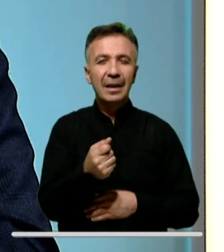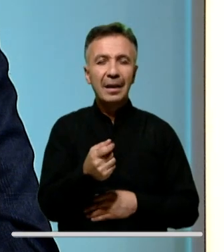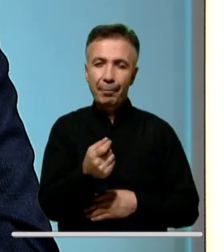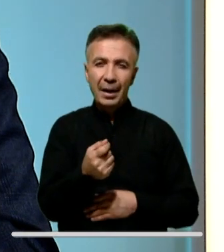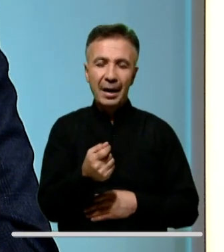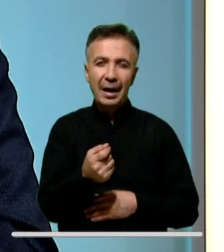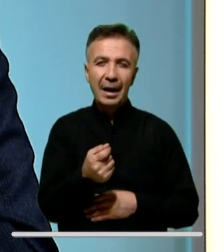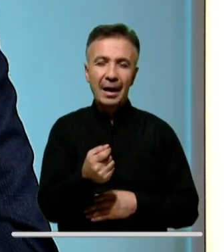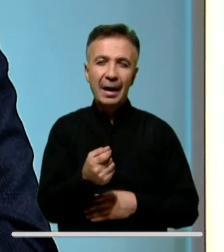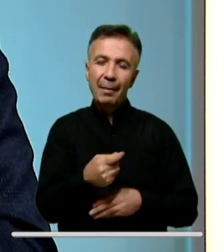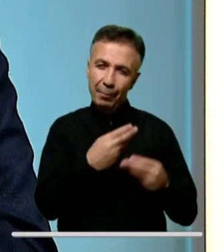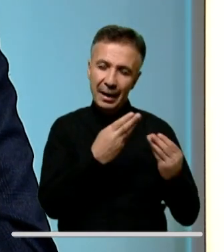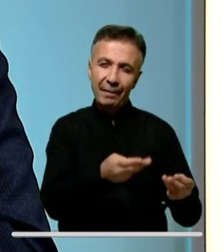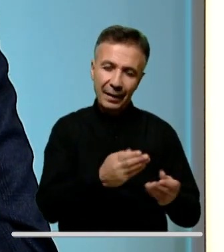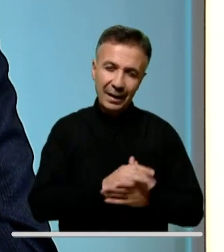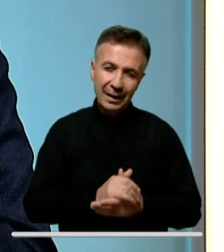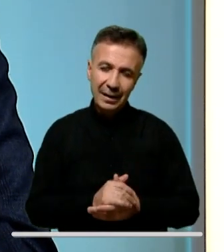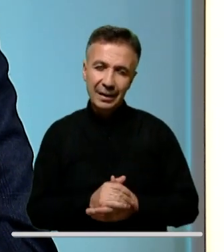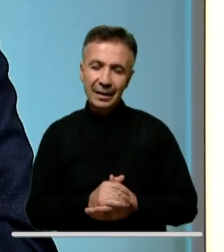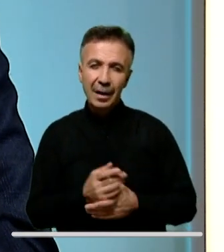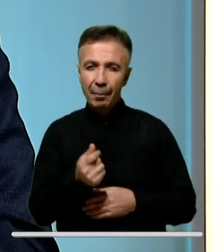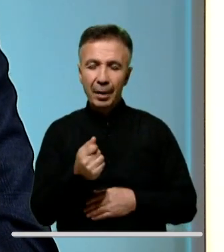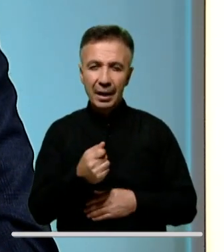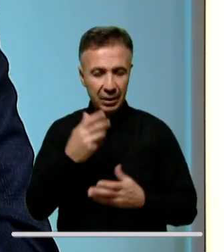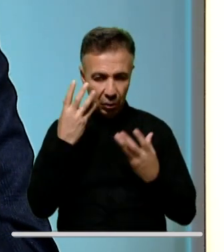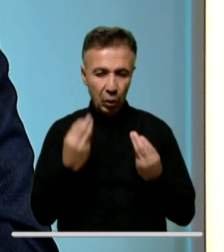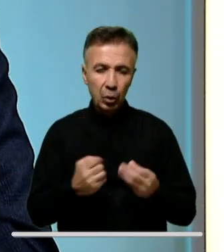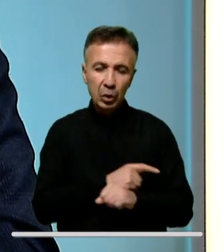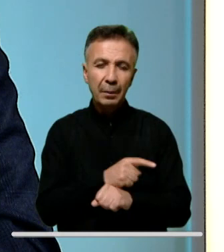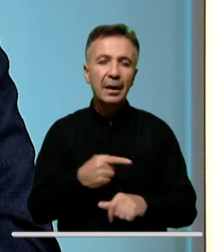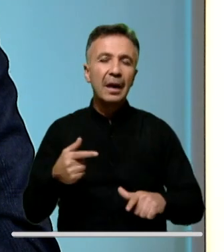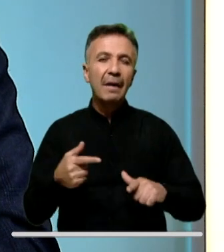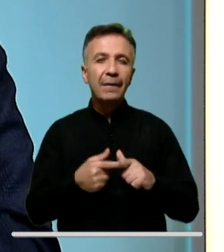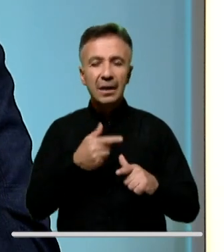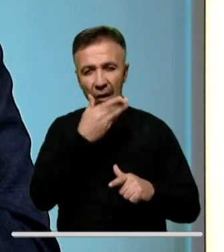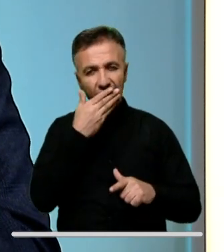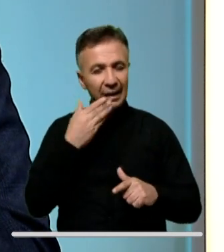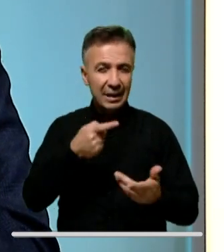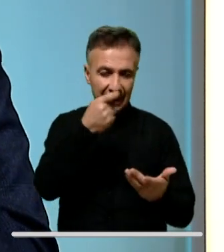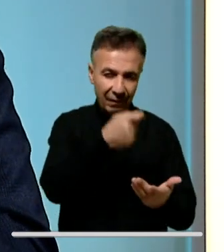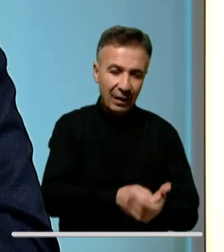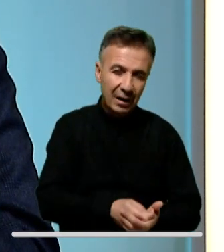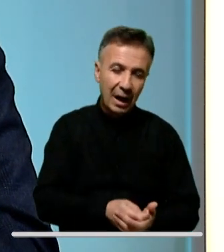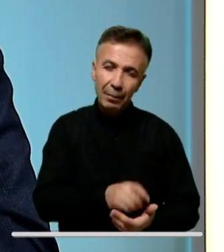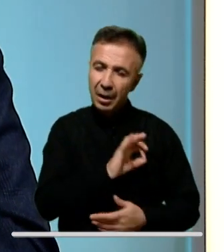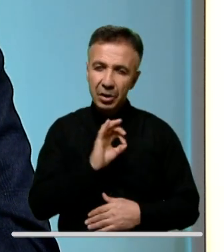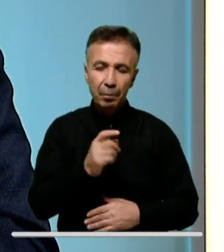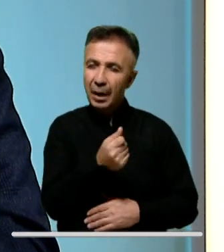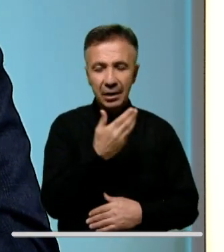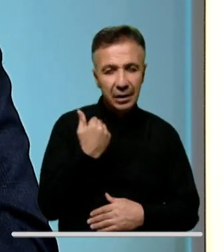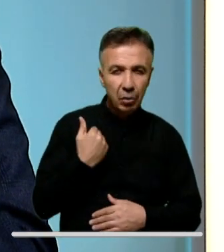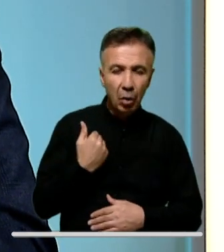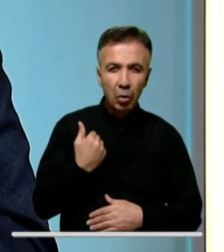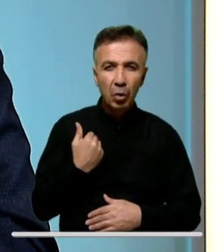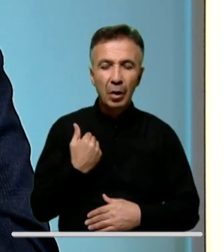Eee o Maddi güce kavuştuğunda fidyesini verir Ama hiçbiri olmuyorsa Eee